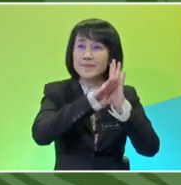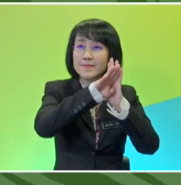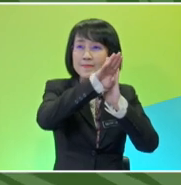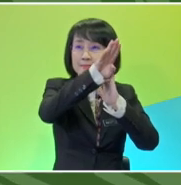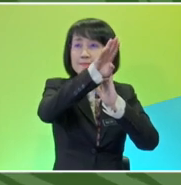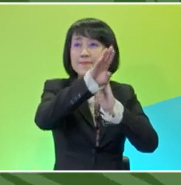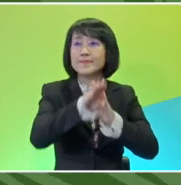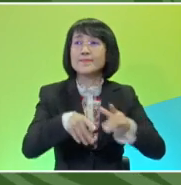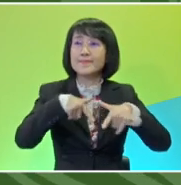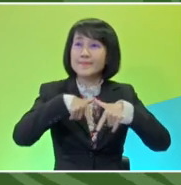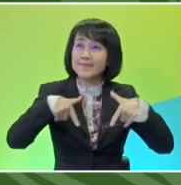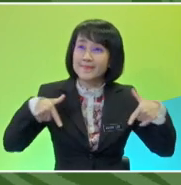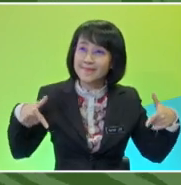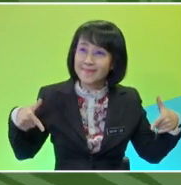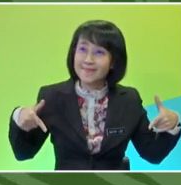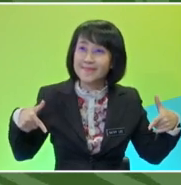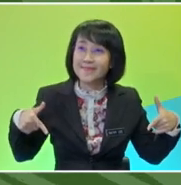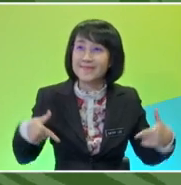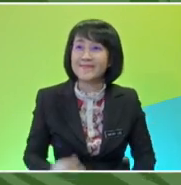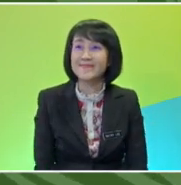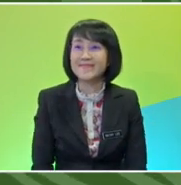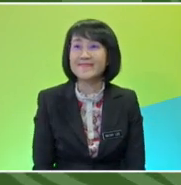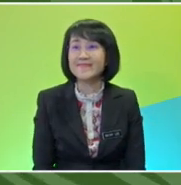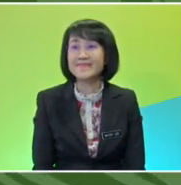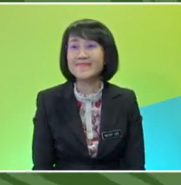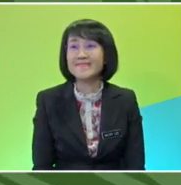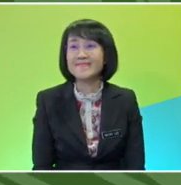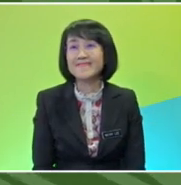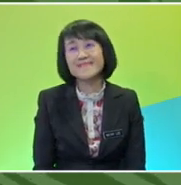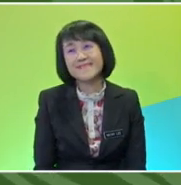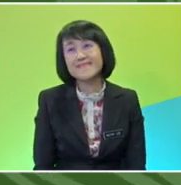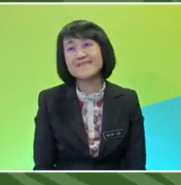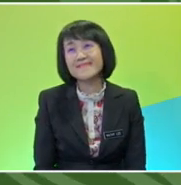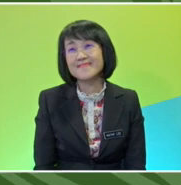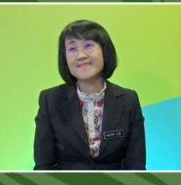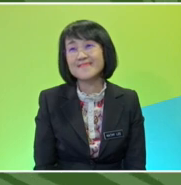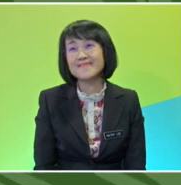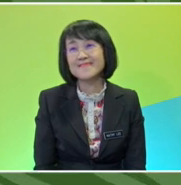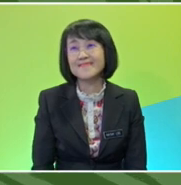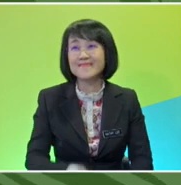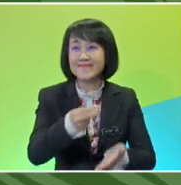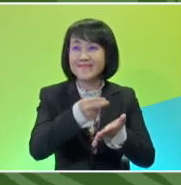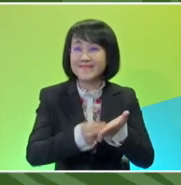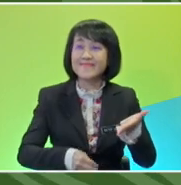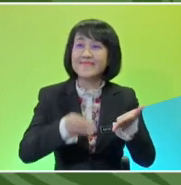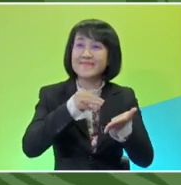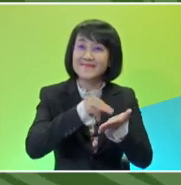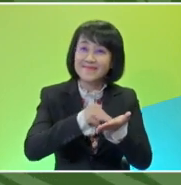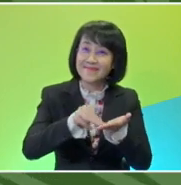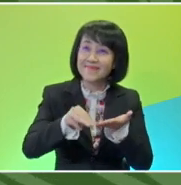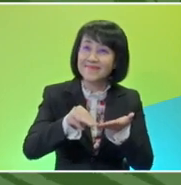keberanian meningkatkan keberanian kesimpulannya Jadi sebenarnya nilai murni yang